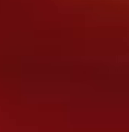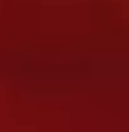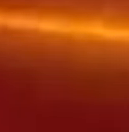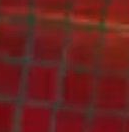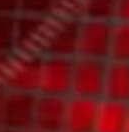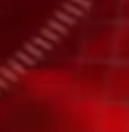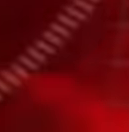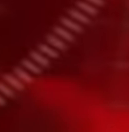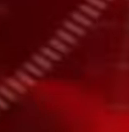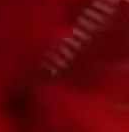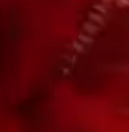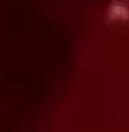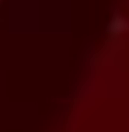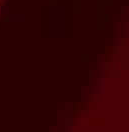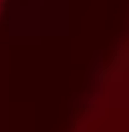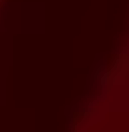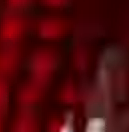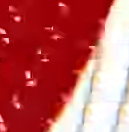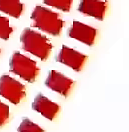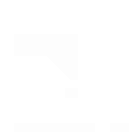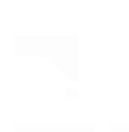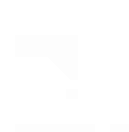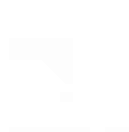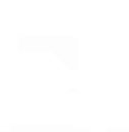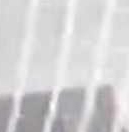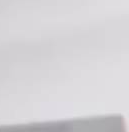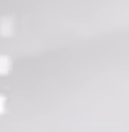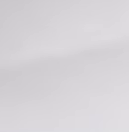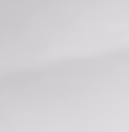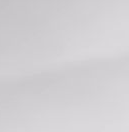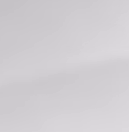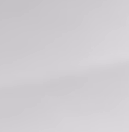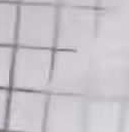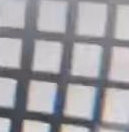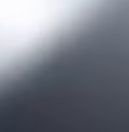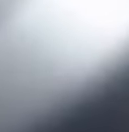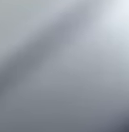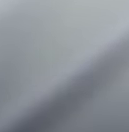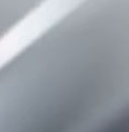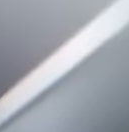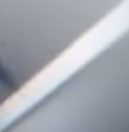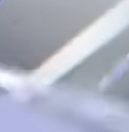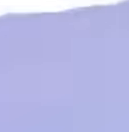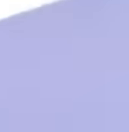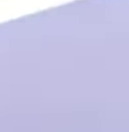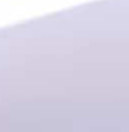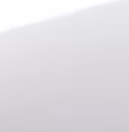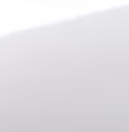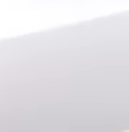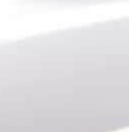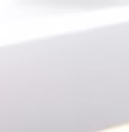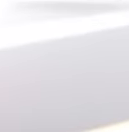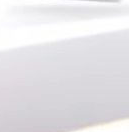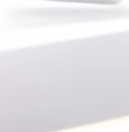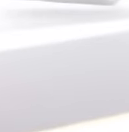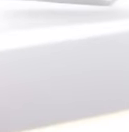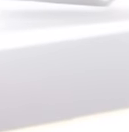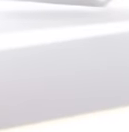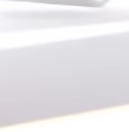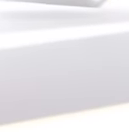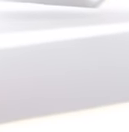live mula sa GMA Network Center, 20 taon nang nakatutok, 24